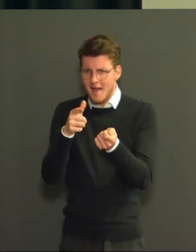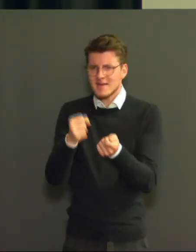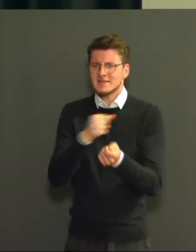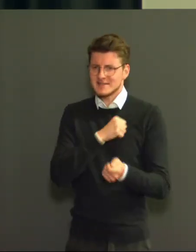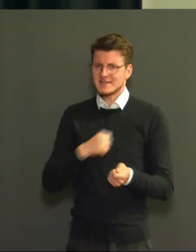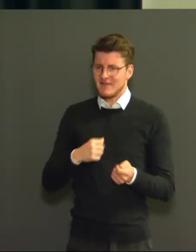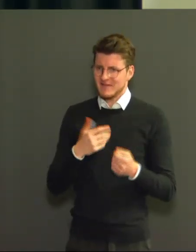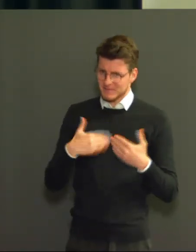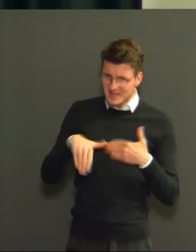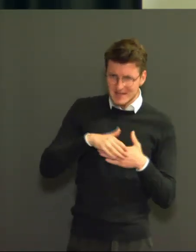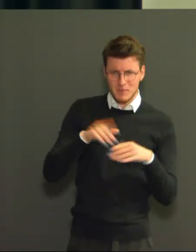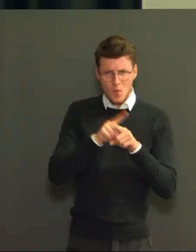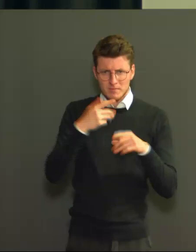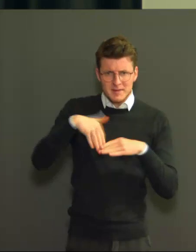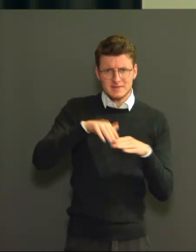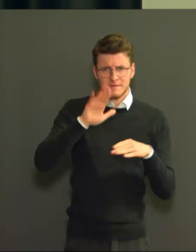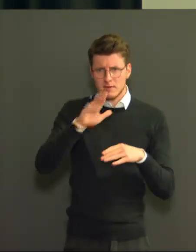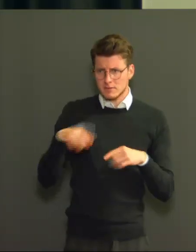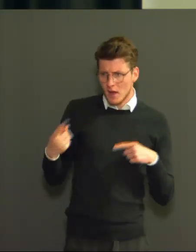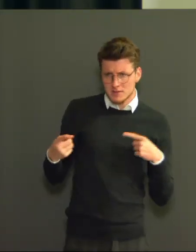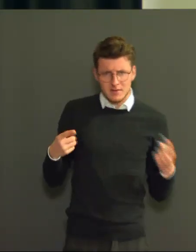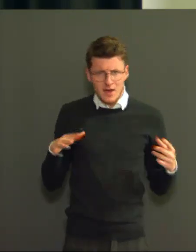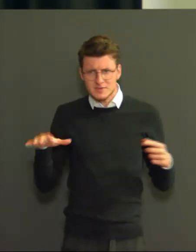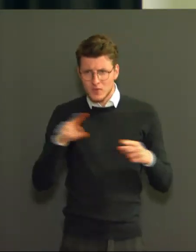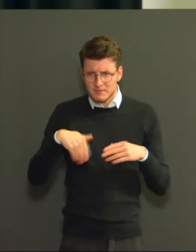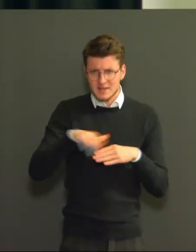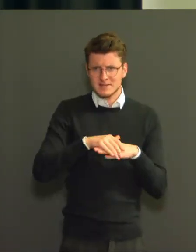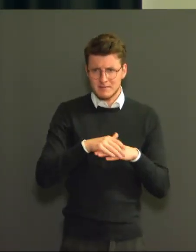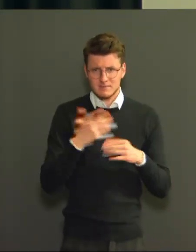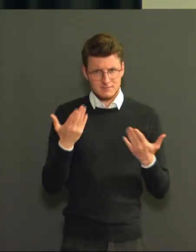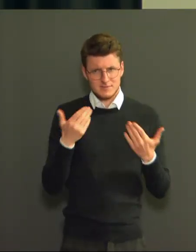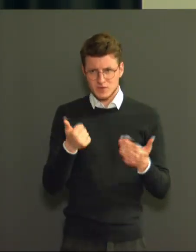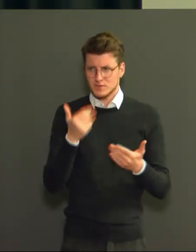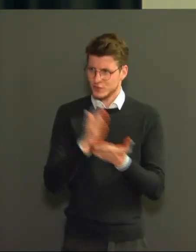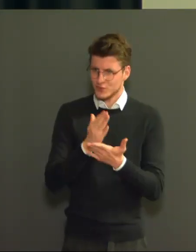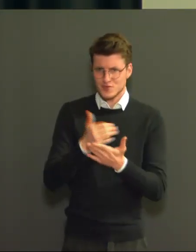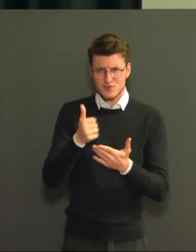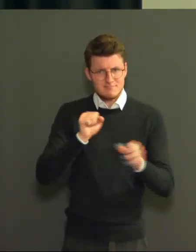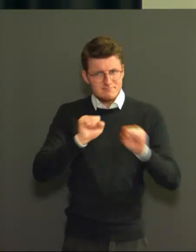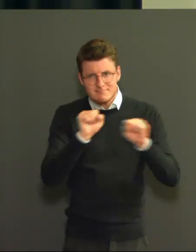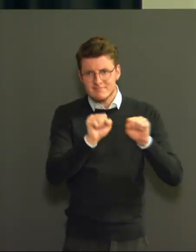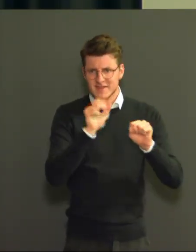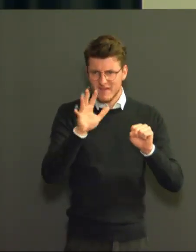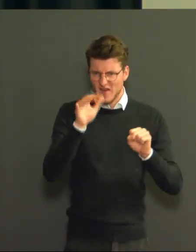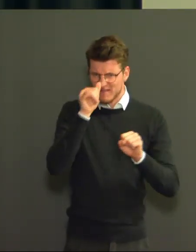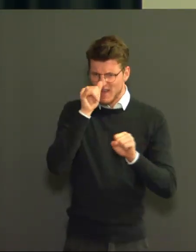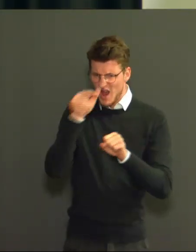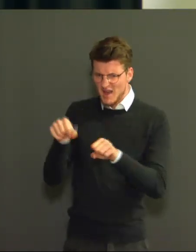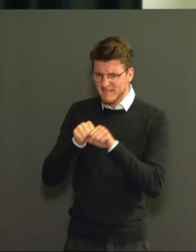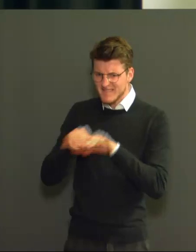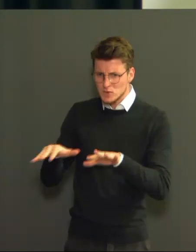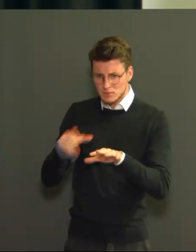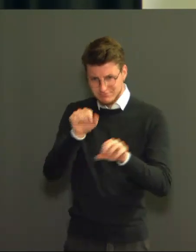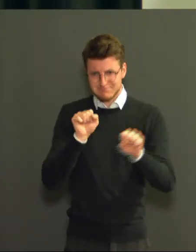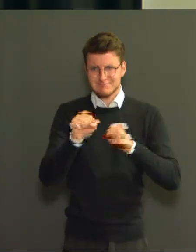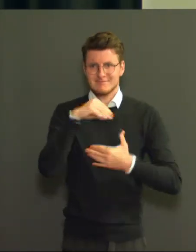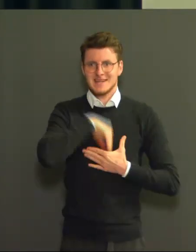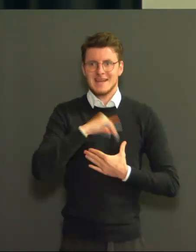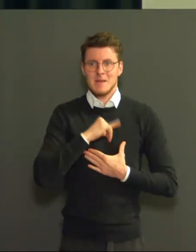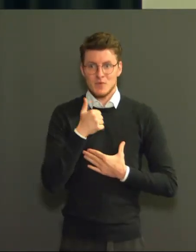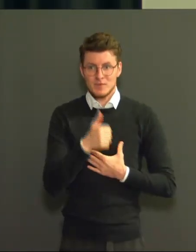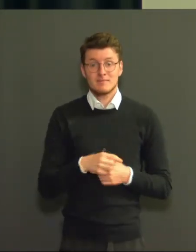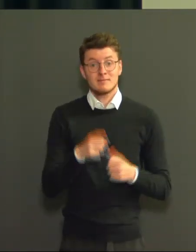en bereiken we een voldoende hoge vaccinatiegraad tegen dat gevaarlijke virus. We wensen iedereen een goede